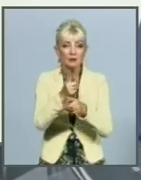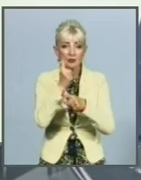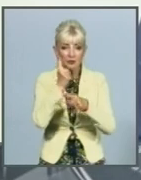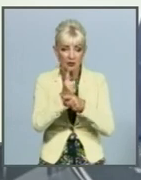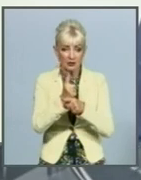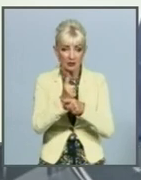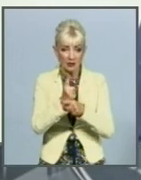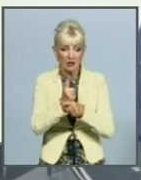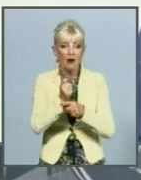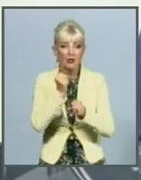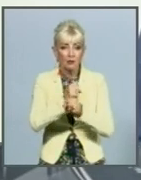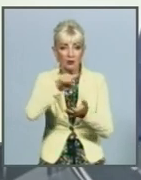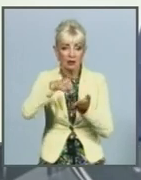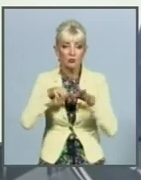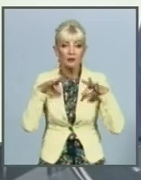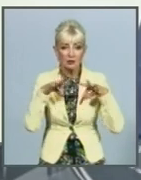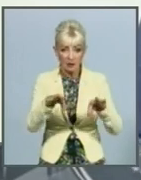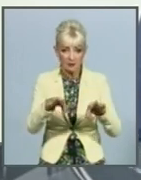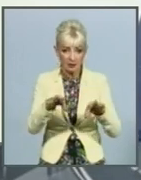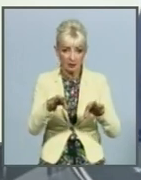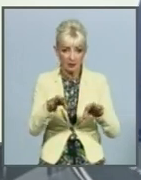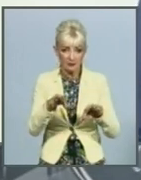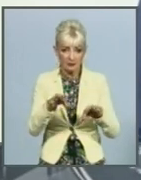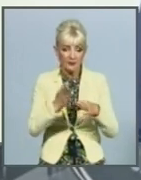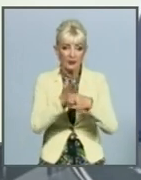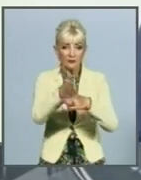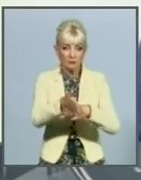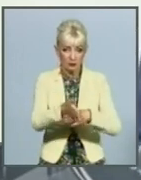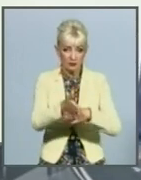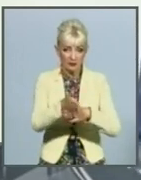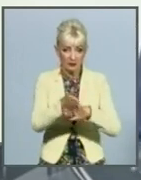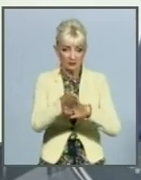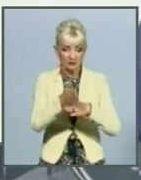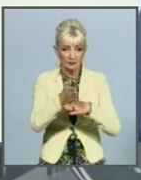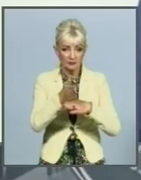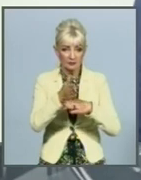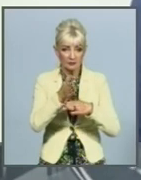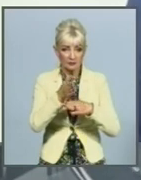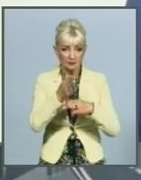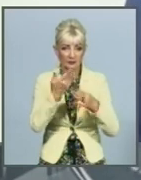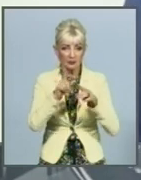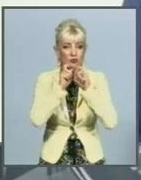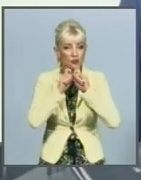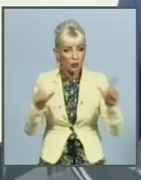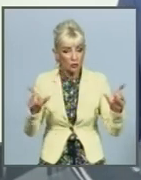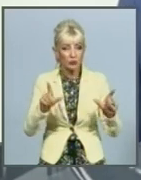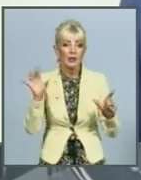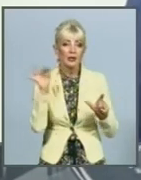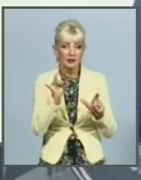робота громадського транспорту, відвідування закладів освіти і